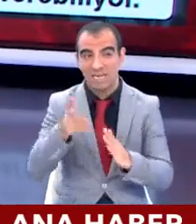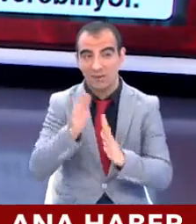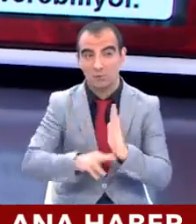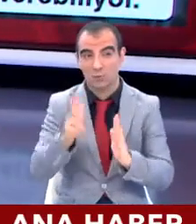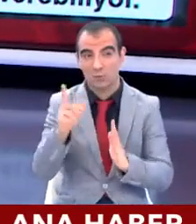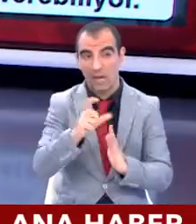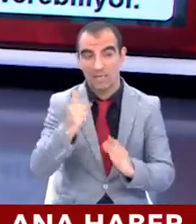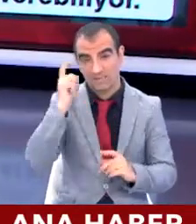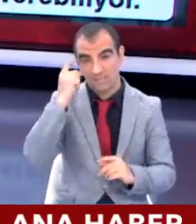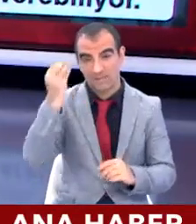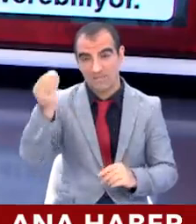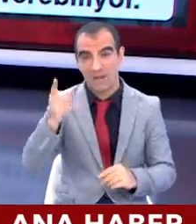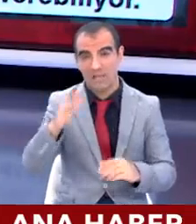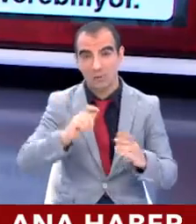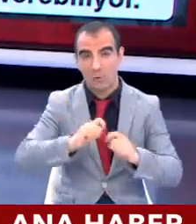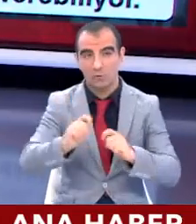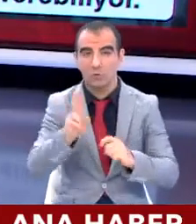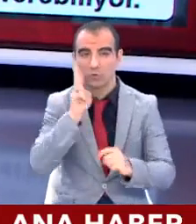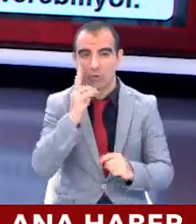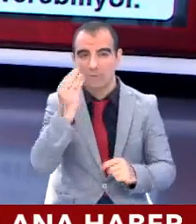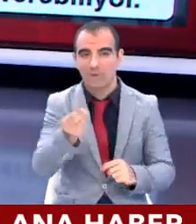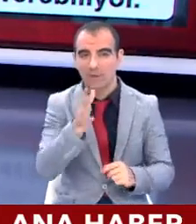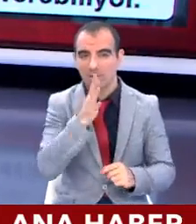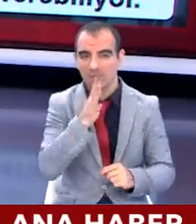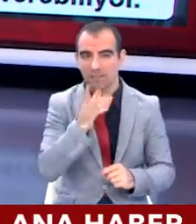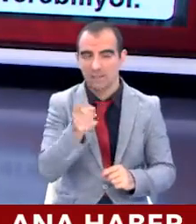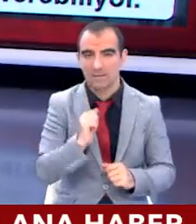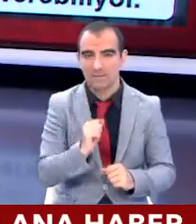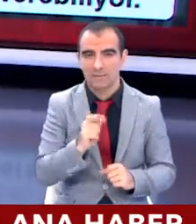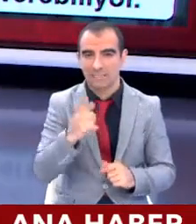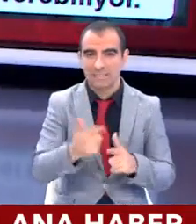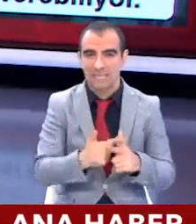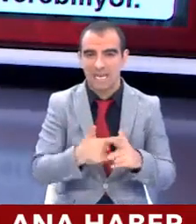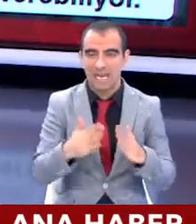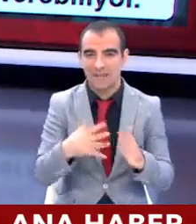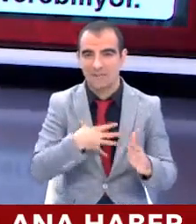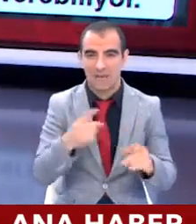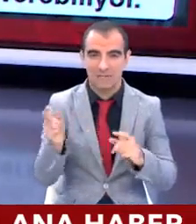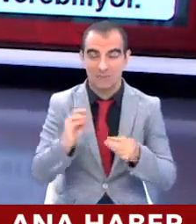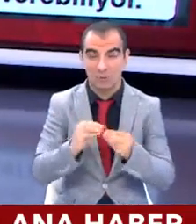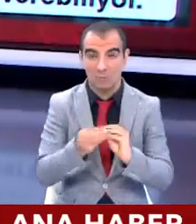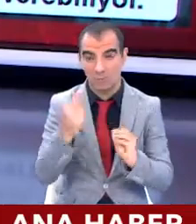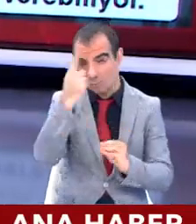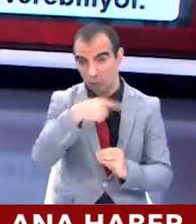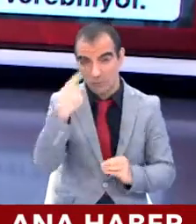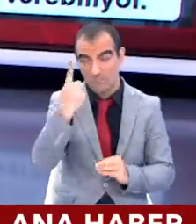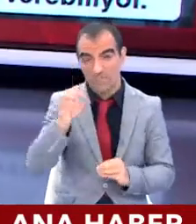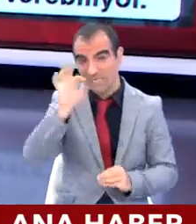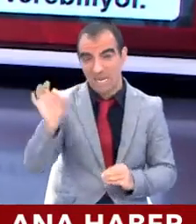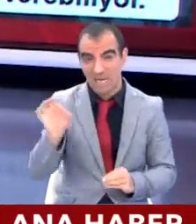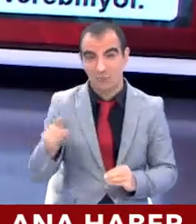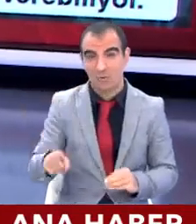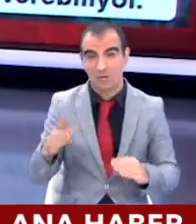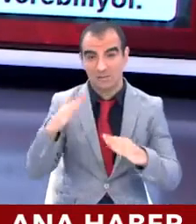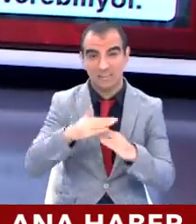3 ay önce bildirme şartıyla kontratına son vere biliyor biliyorsunuz kiracı ev sahibi sorunları yüzünden bir Eylül'den itibaren